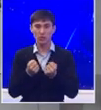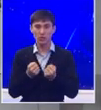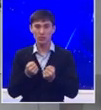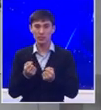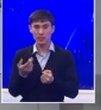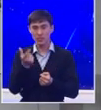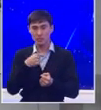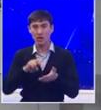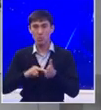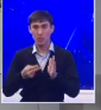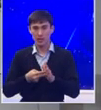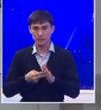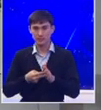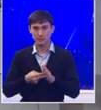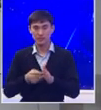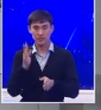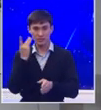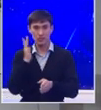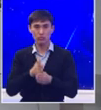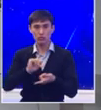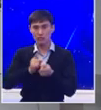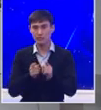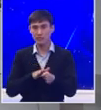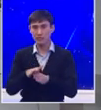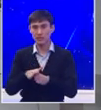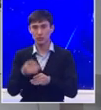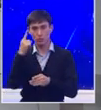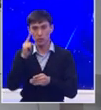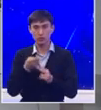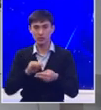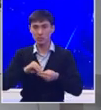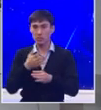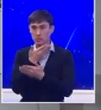на себя как план. Но оно всегда будет перевыполняться, поэтому, я думаю, здесь проблем не будет.